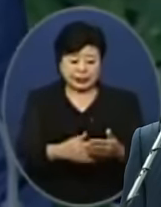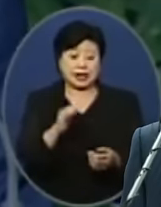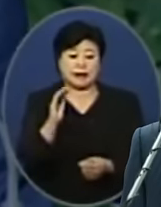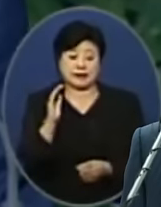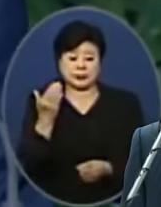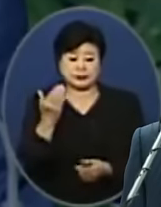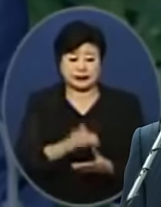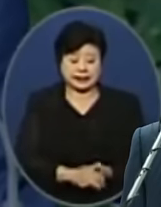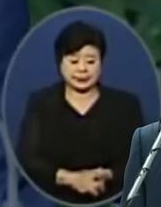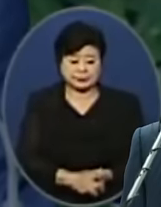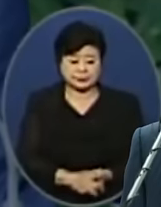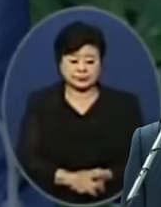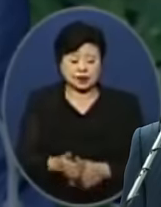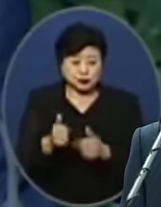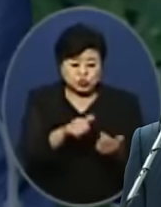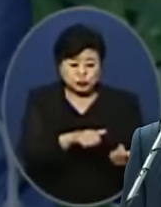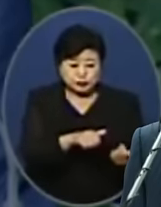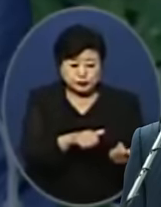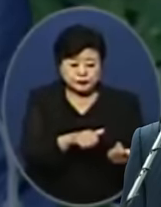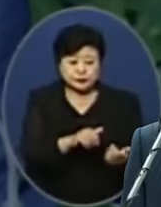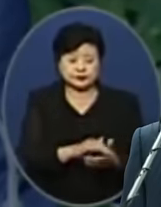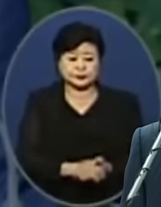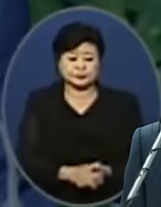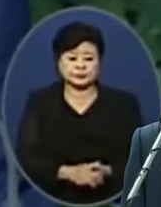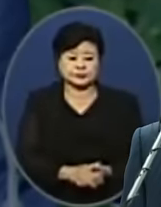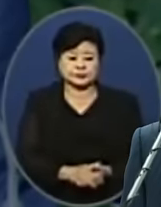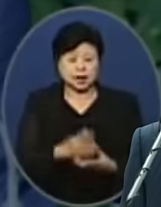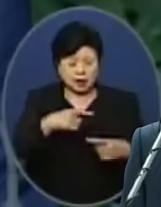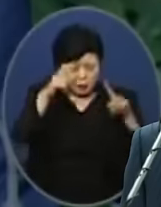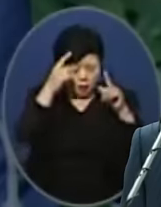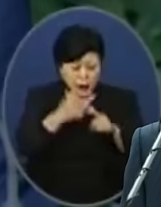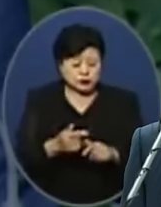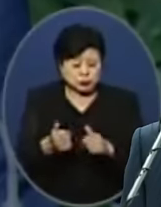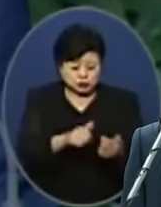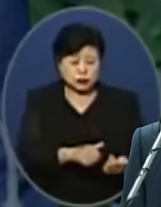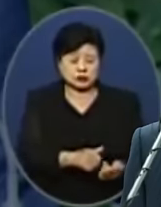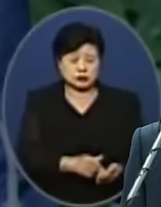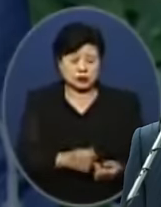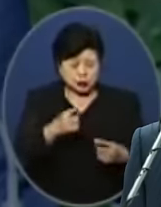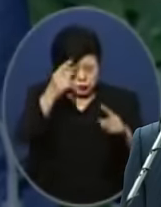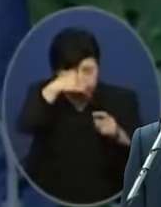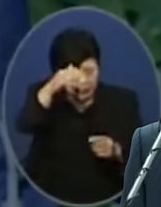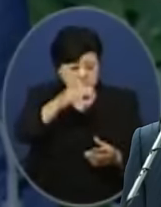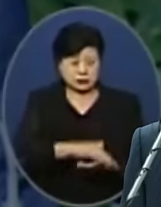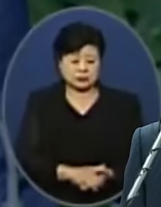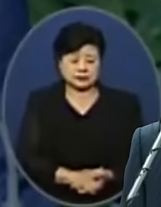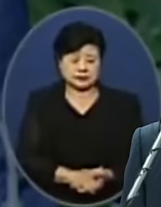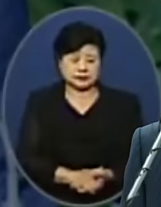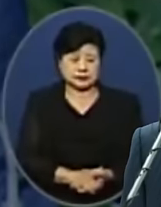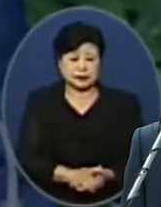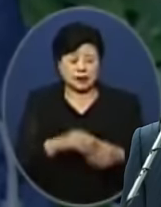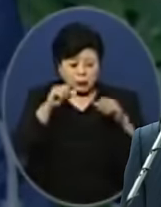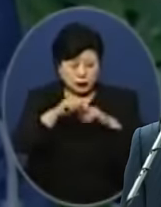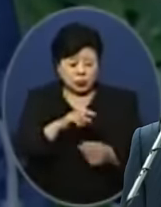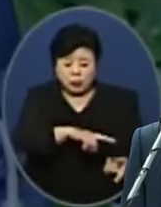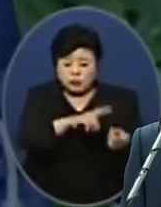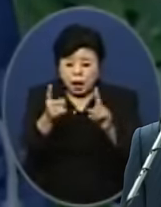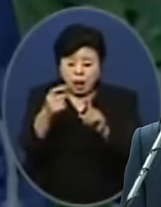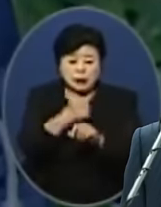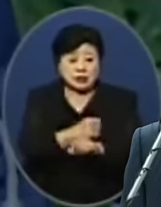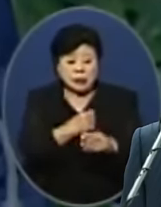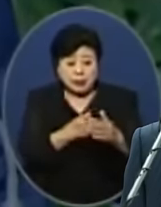없습니다. 죽음과 음부도 예수님이 죽으셔 음부에 내려가서 멸하고